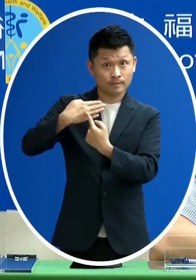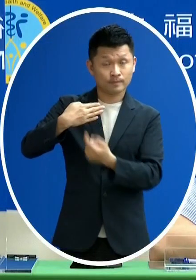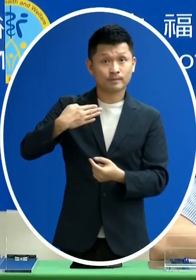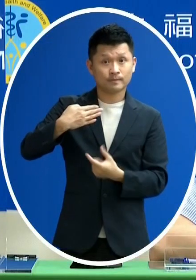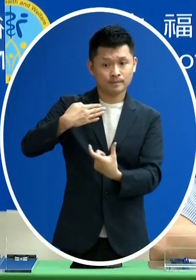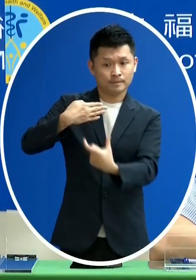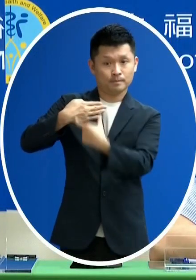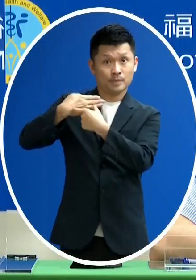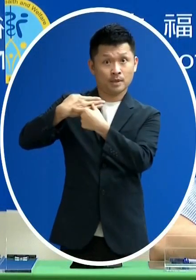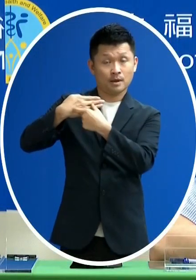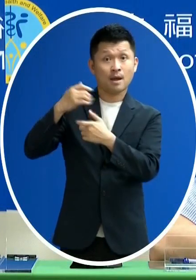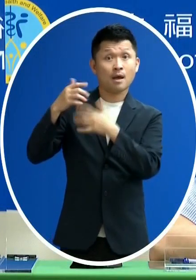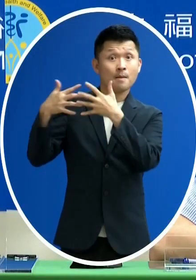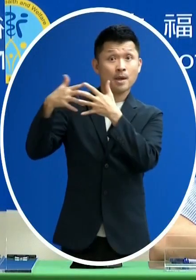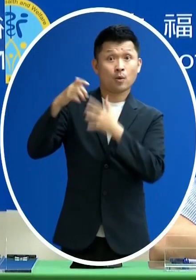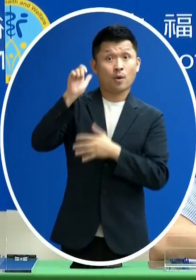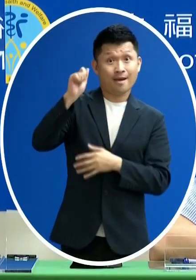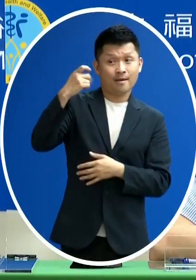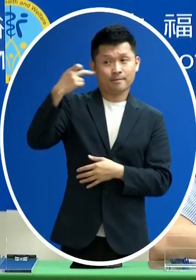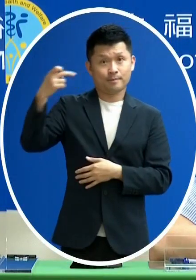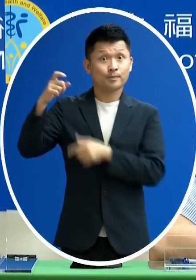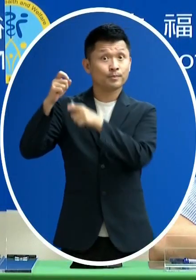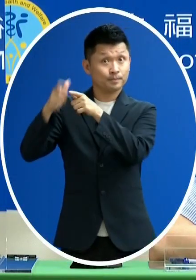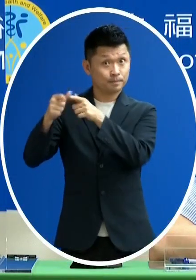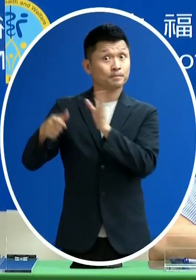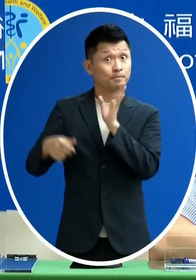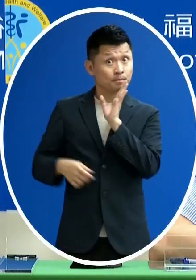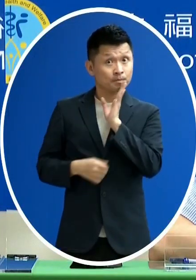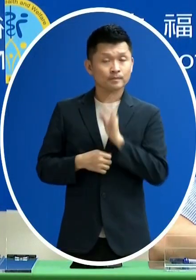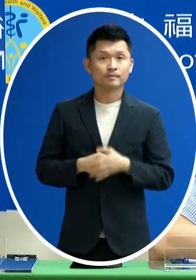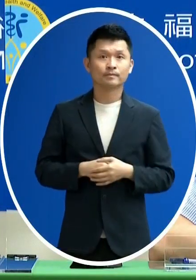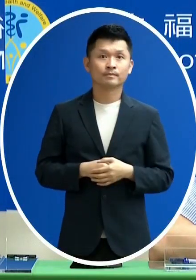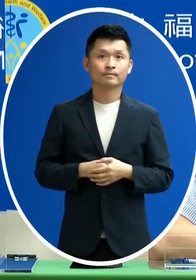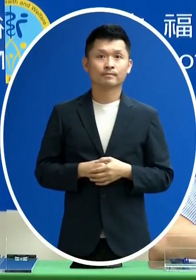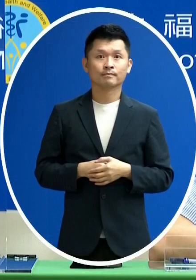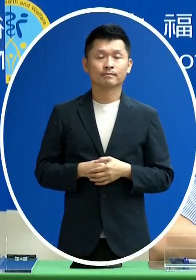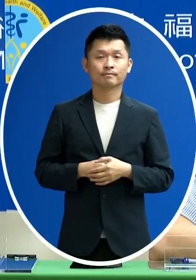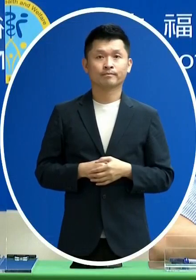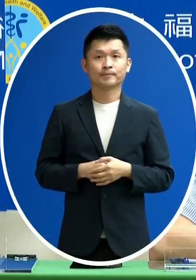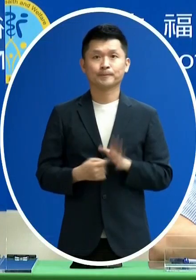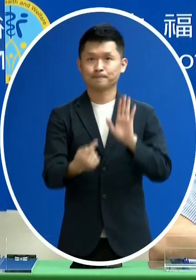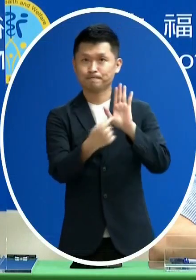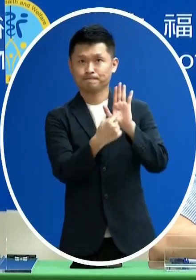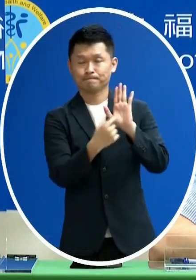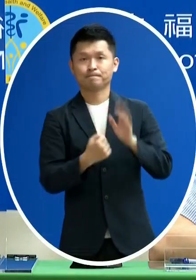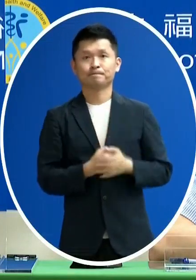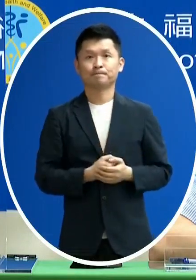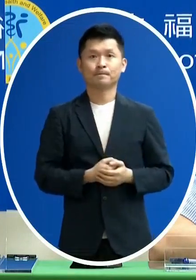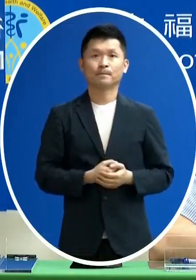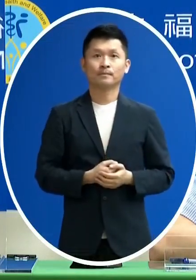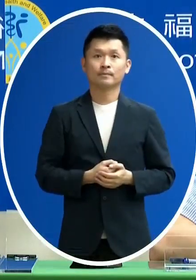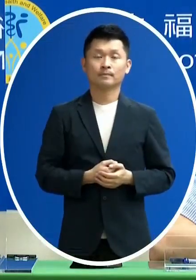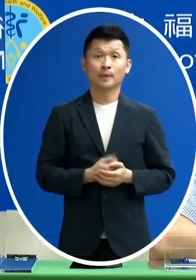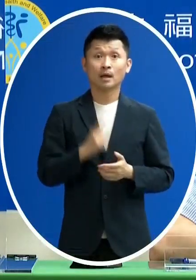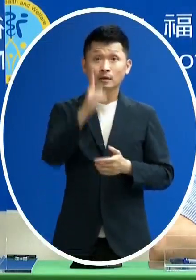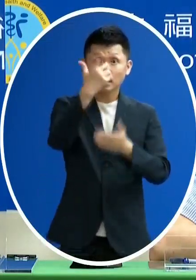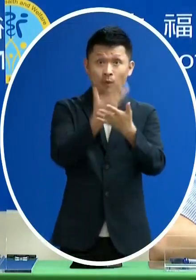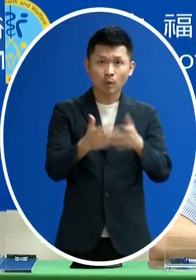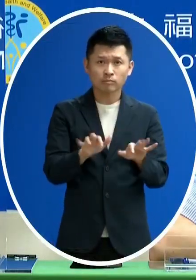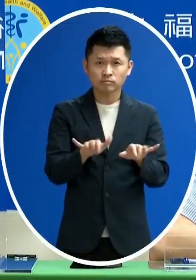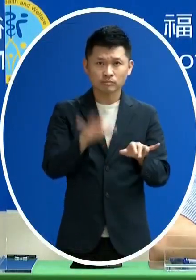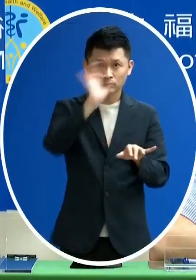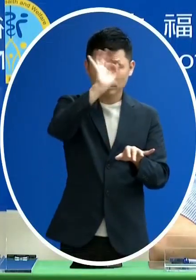现的也是 Acorn 美国公司，这个是它所减负的一个资料。那我们也上网去